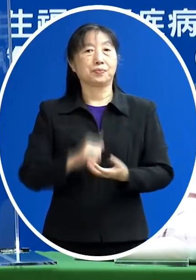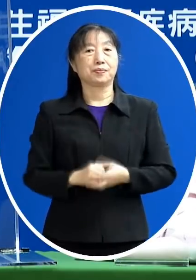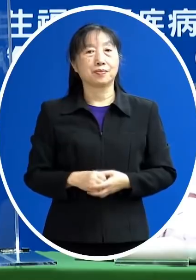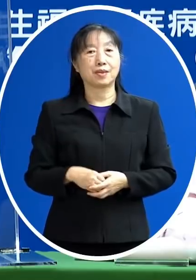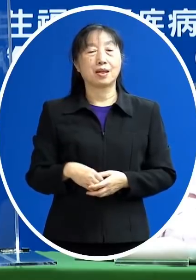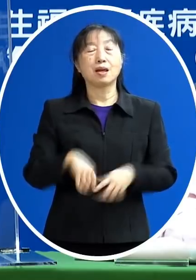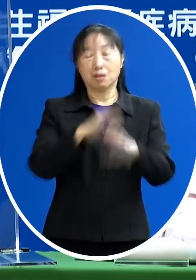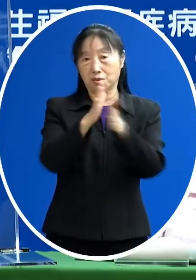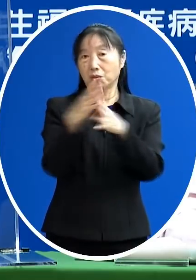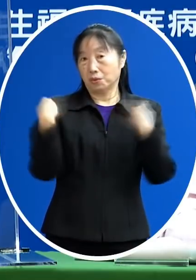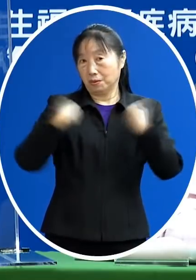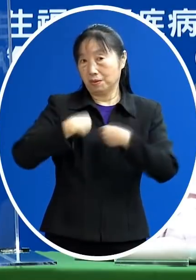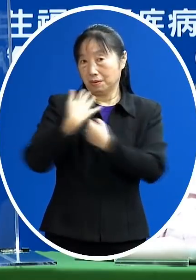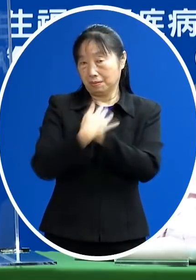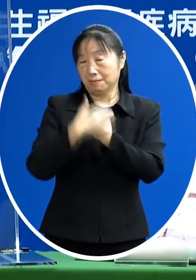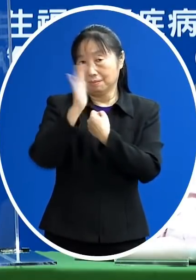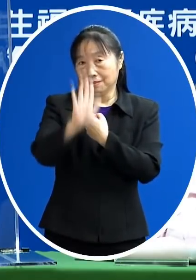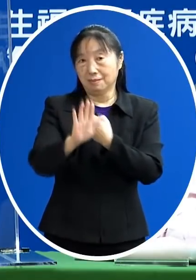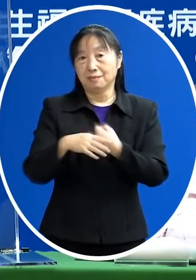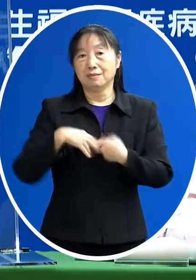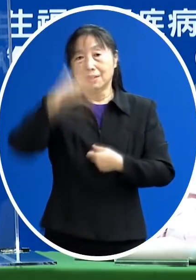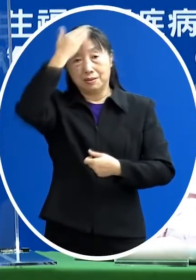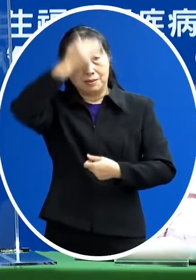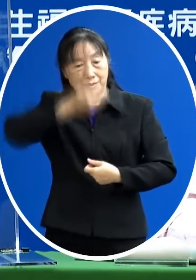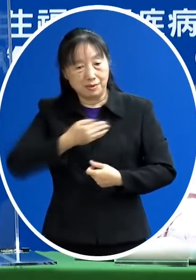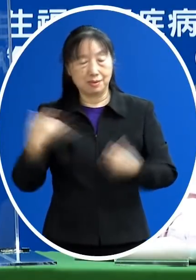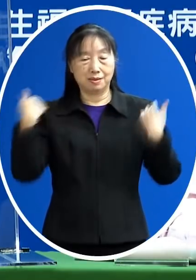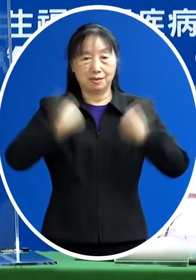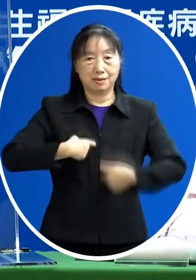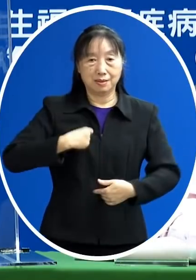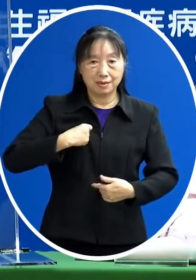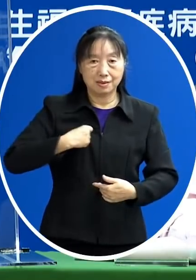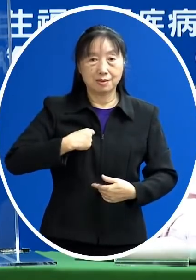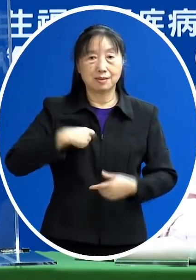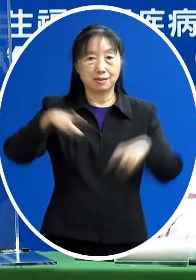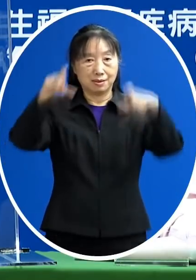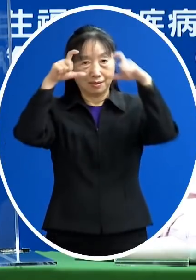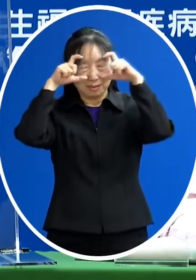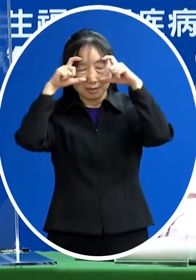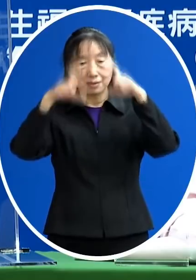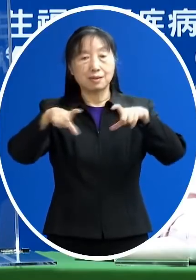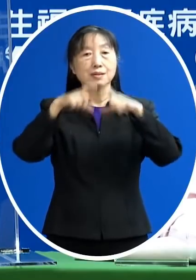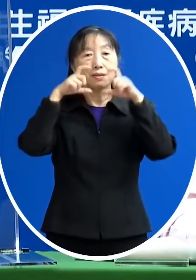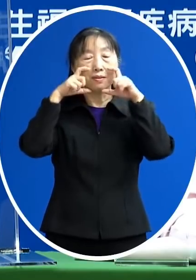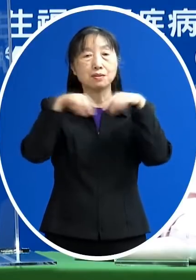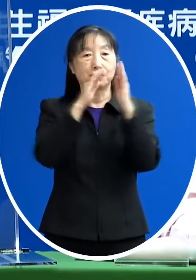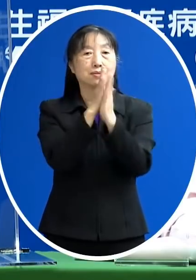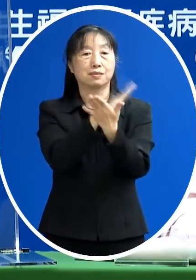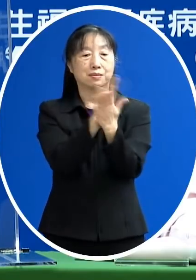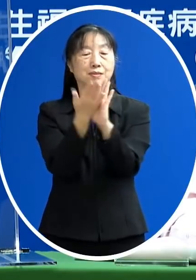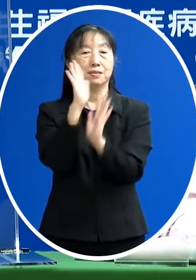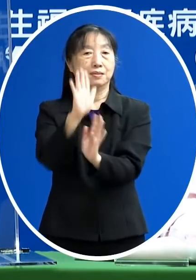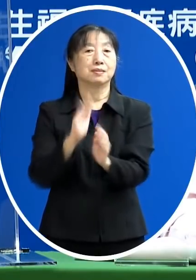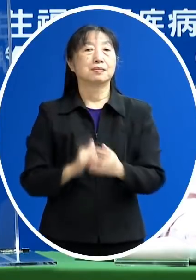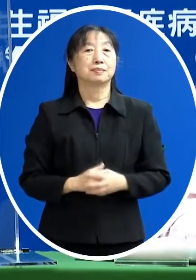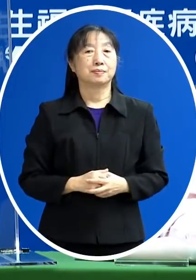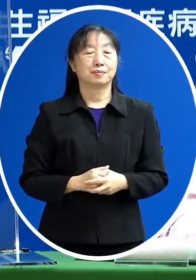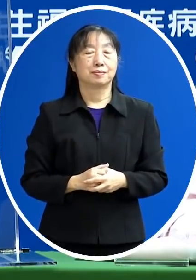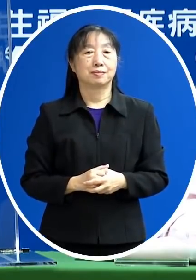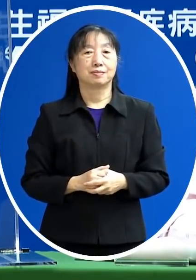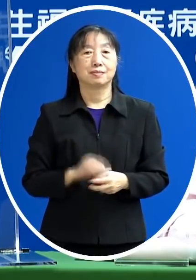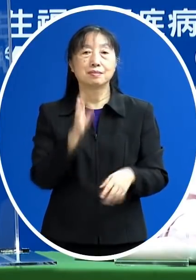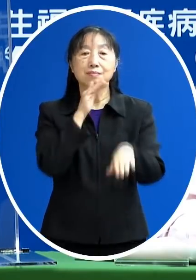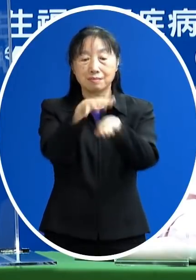个隔离衣的，有戴面罩的，有戴眼罩的，有戴口罩，当然一定戴。